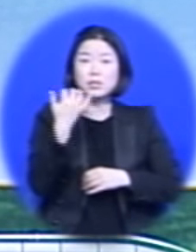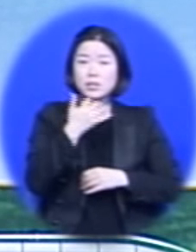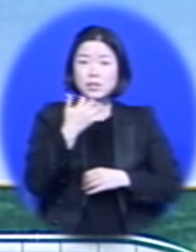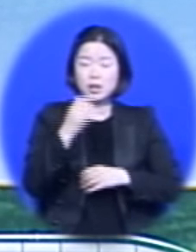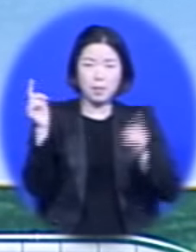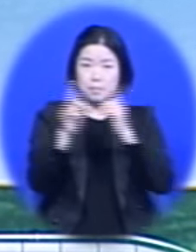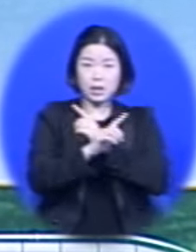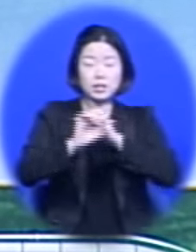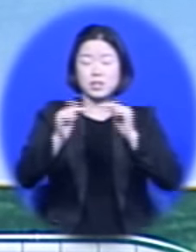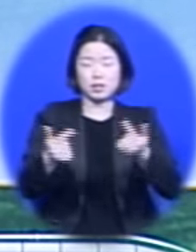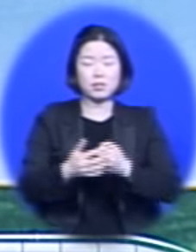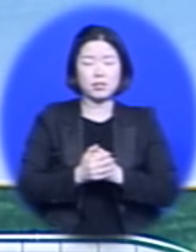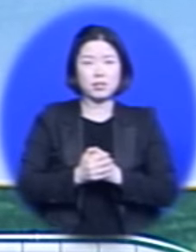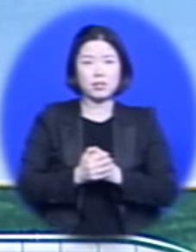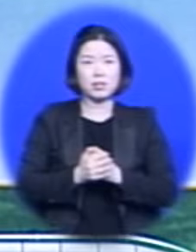적이 것이 없어요.